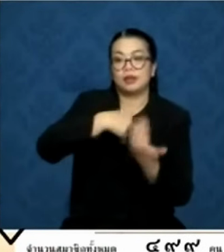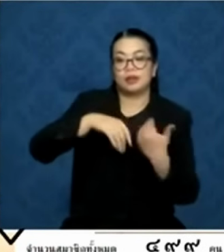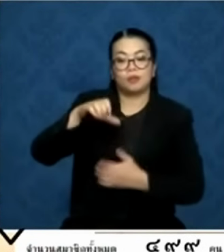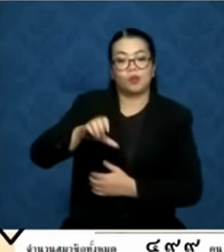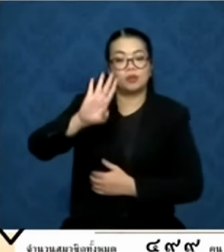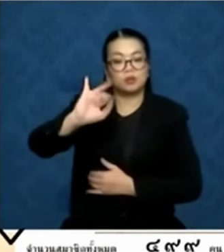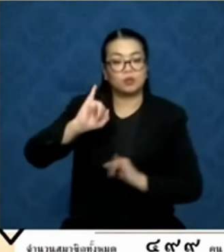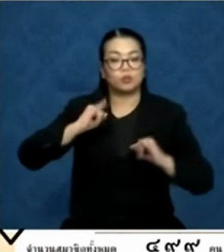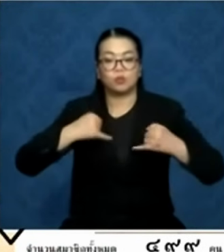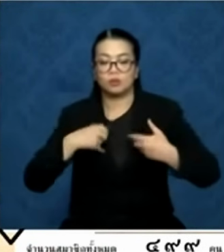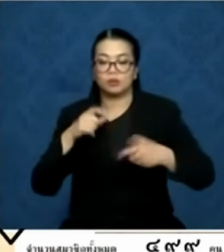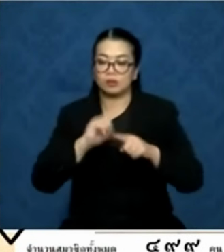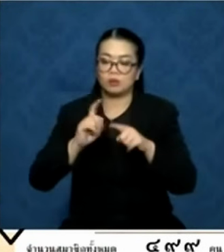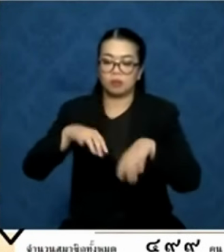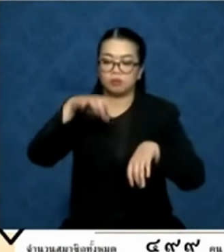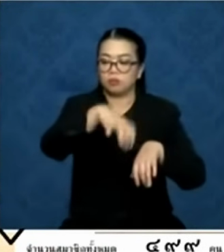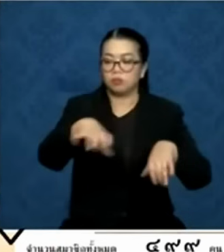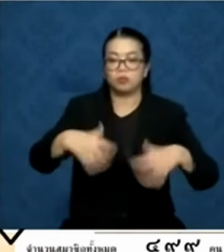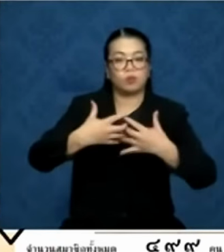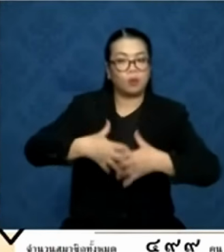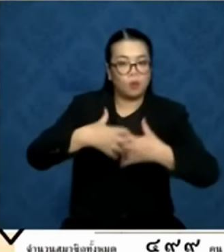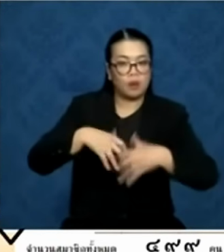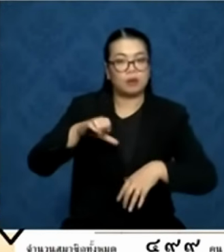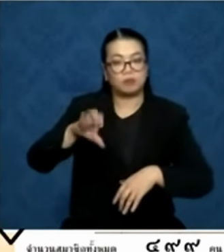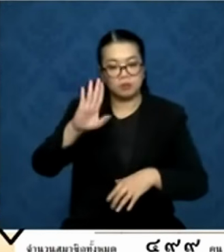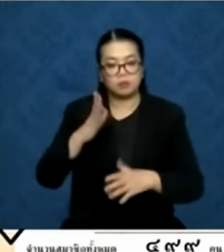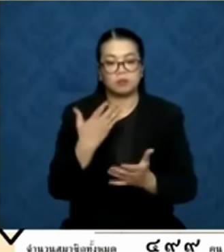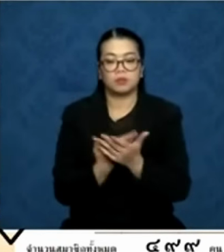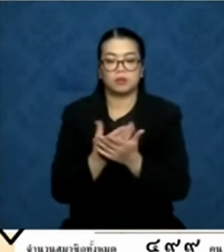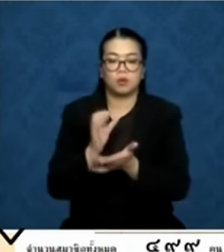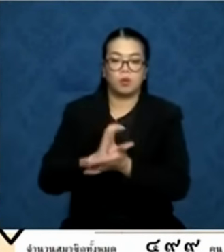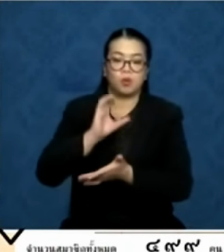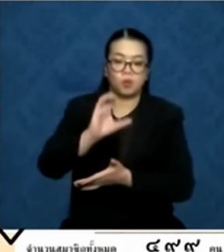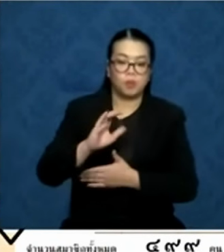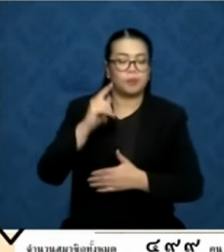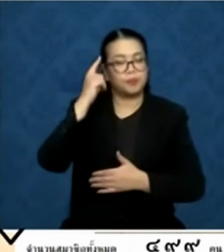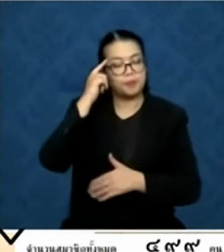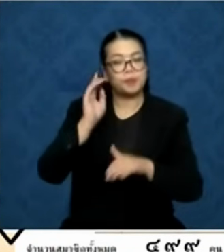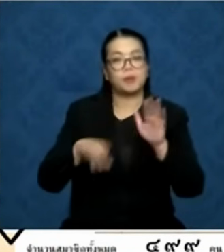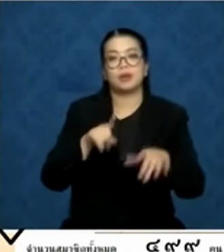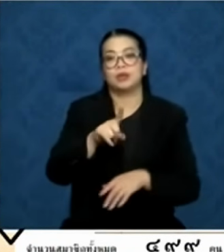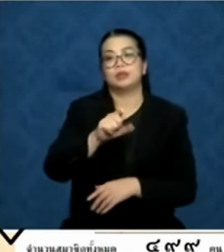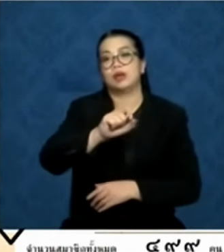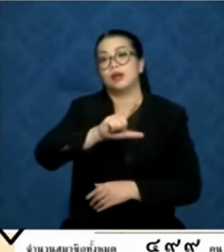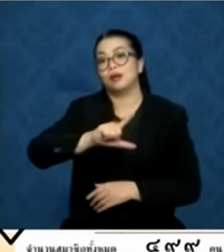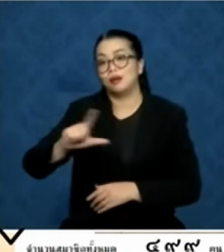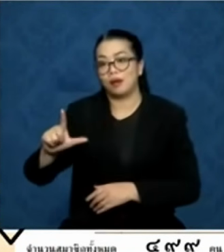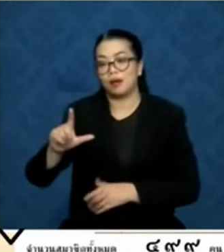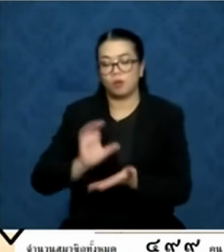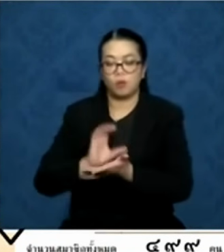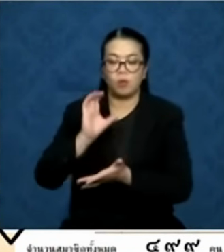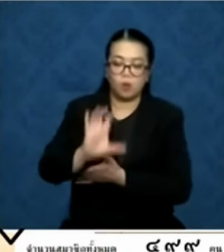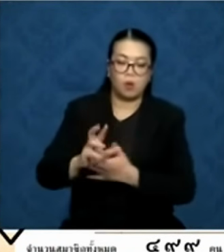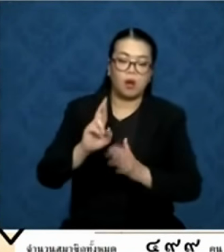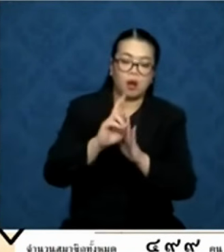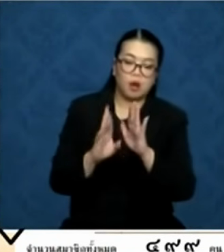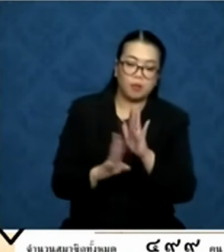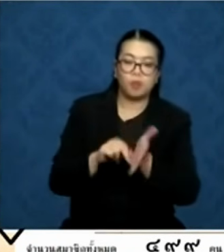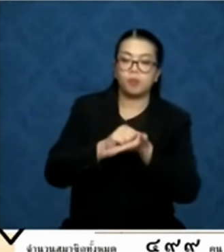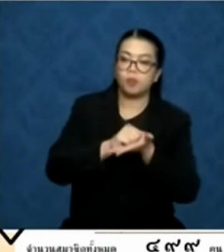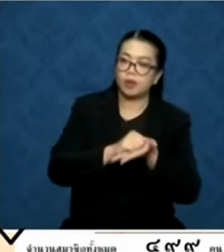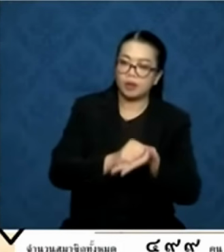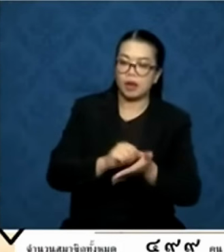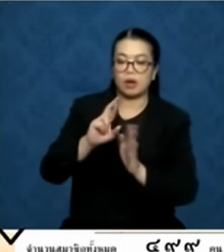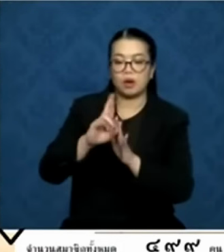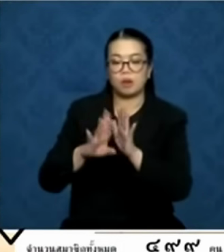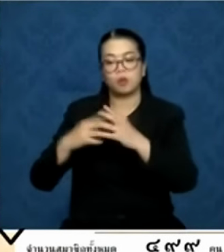ภาคตะวันออกไม่น้อยกว่า 100,000 ล้านบาทโดยพัฒนาโครงสร้างพื้นฐานคมนาคมขนส่งและระบบสาธารณูปโภคที่มีประสิทธิภา